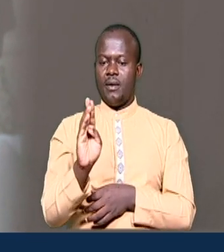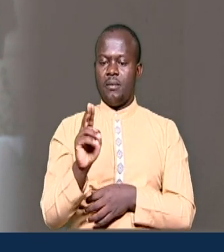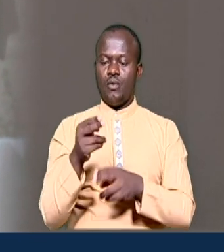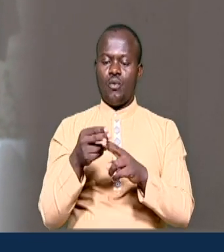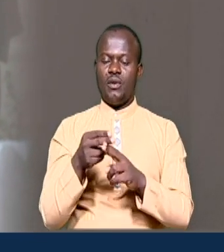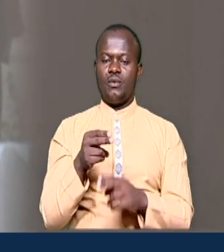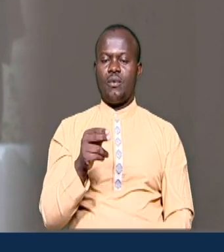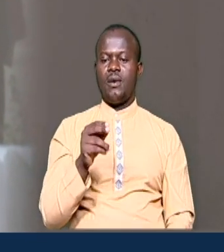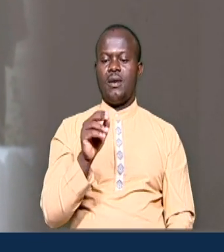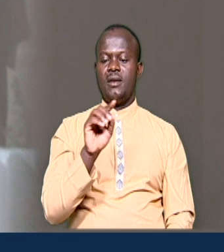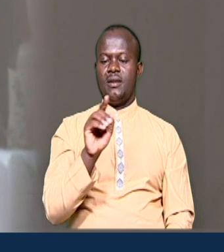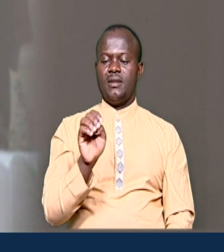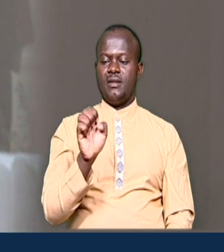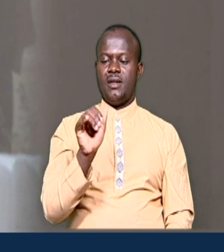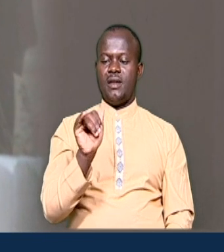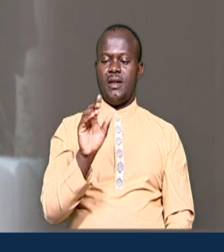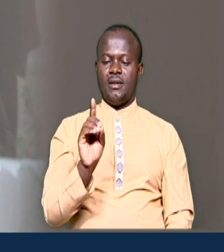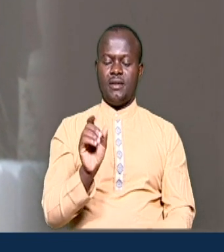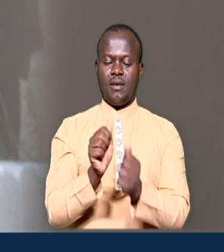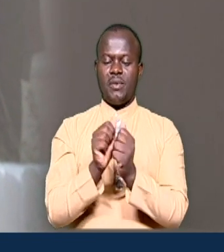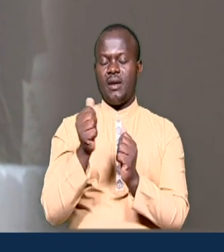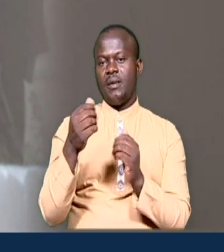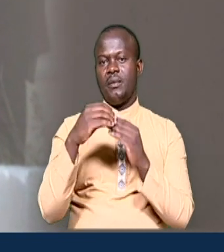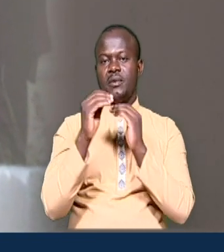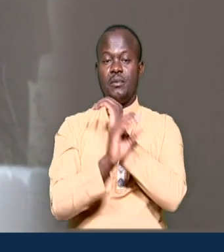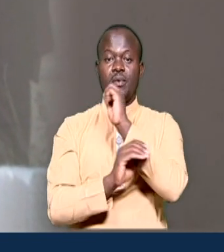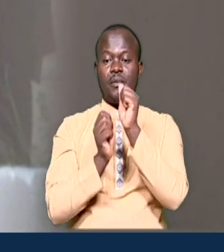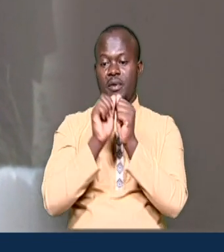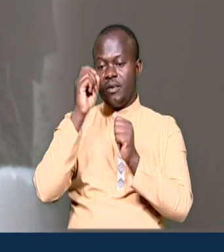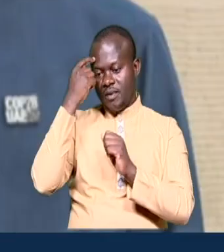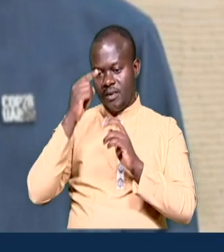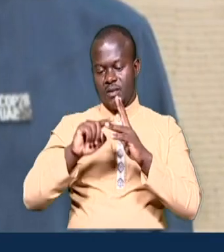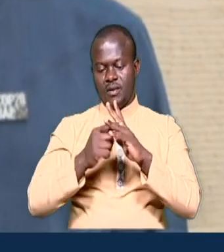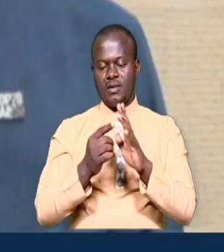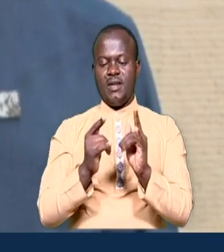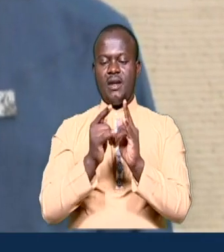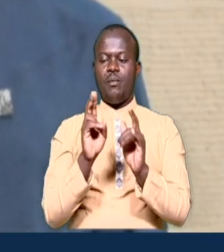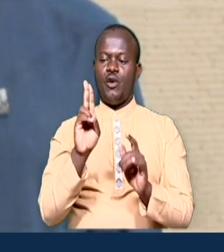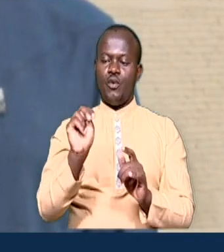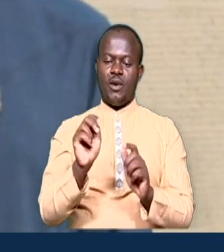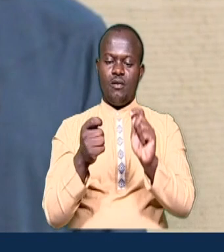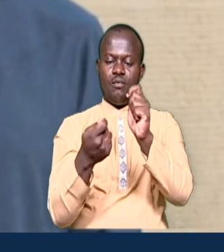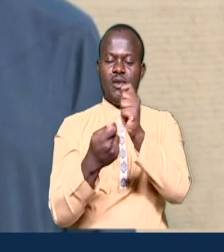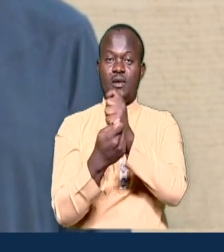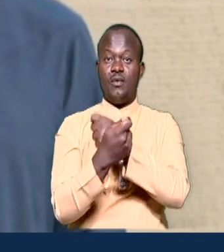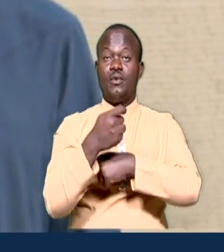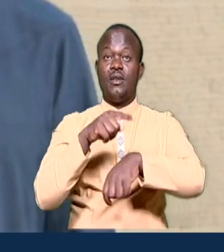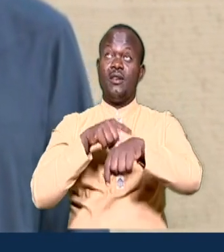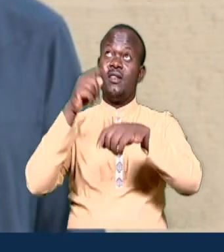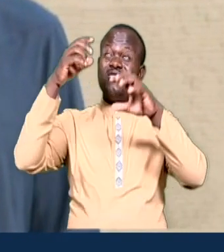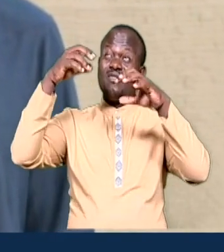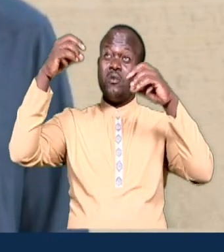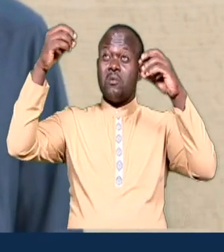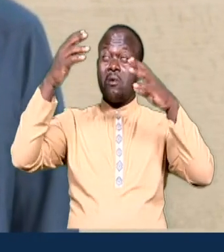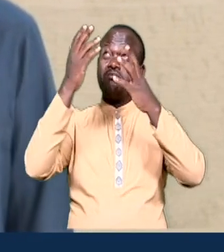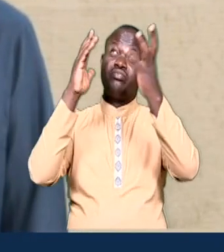w'Umuryango w'Abibumbye Antonio Guterres hamwe n'abandi bakuru b'ibihugu n'abaguverinoma gutangiza inama y'Umuryango w'Abibumbye ku mihindagurikire y'ibihe